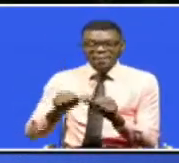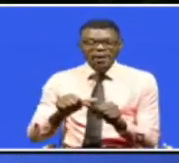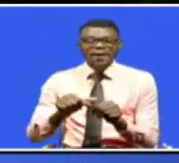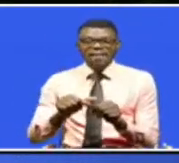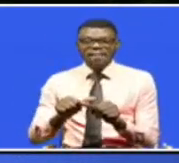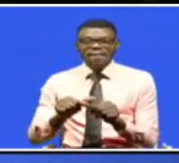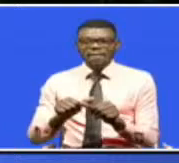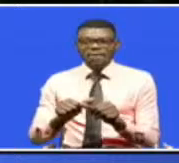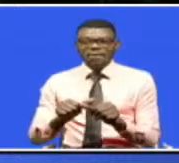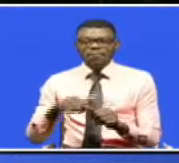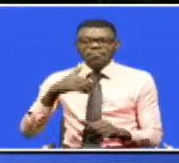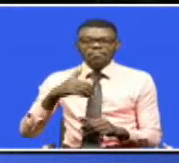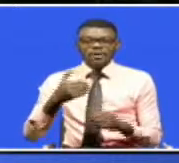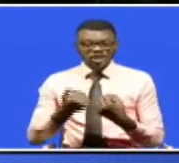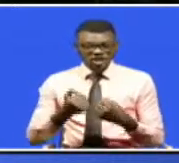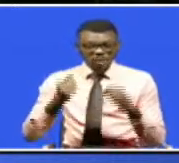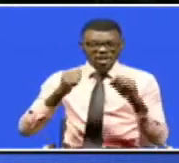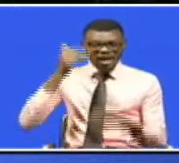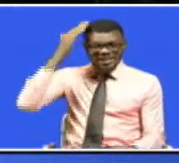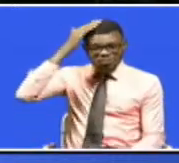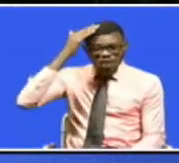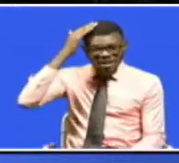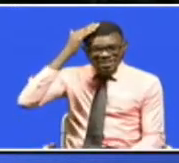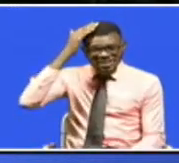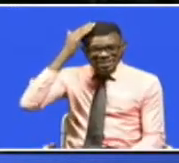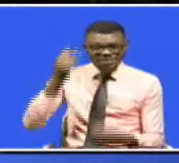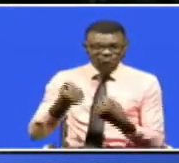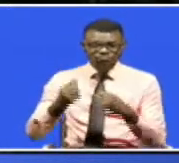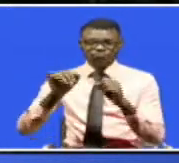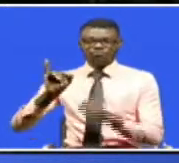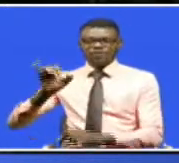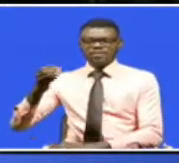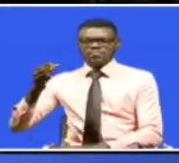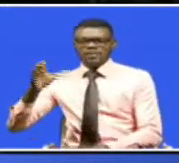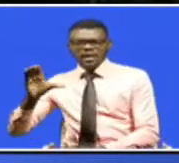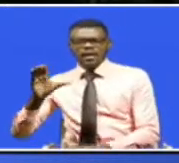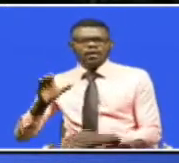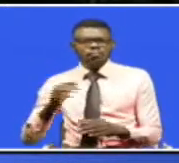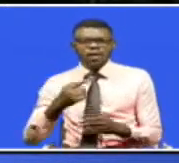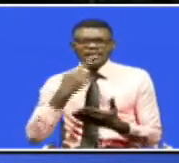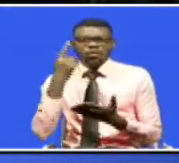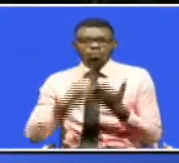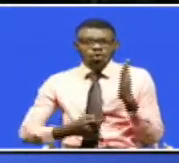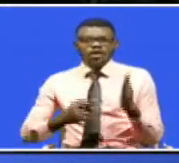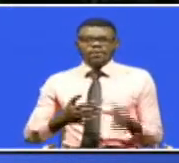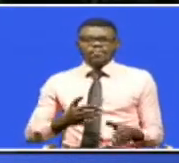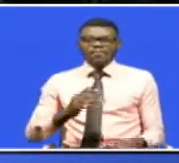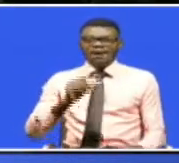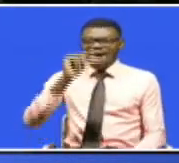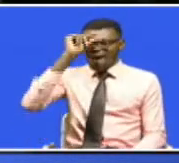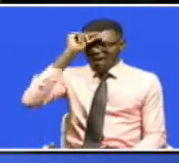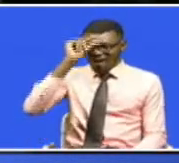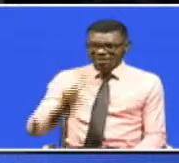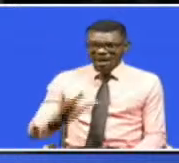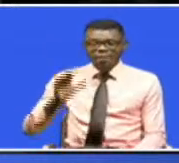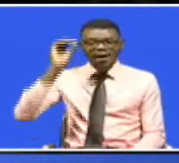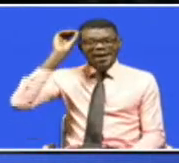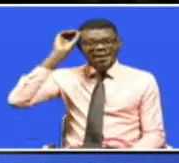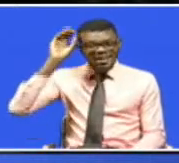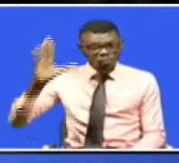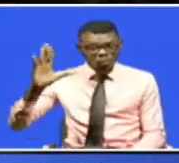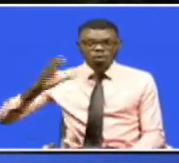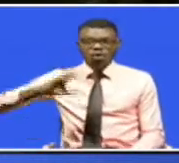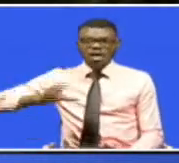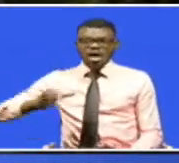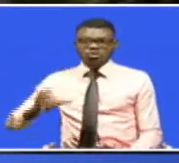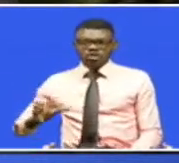ya Chebukati ambaye ndio mwenyekiti wa IEBC ileza kusema kwamba ama kumtaja gavana Nyoro ambaye ni gavana wa